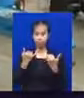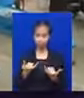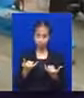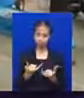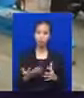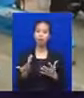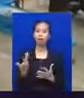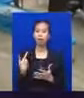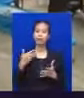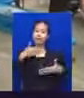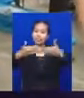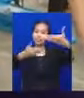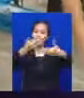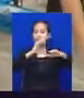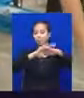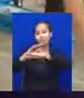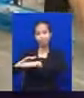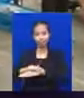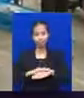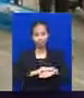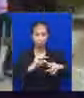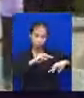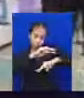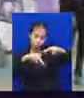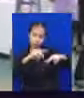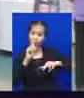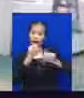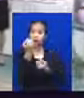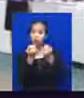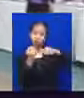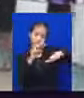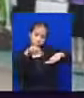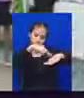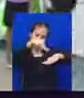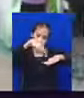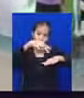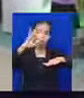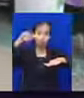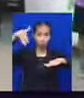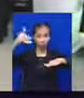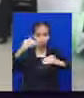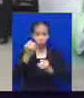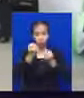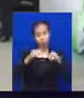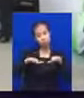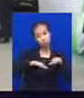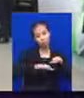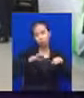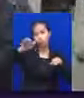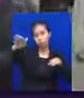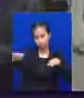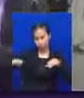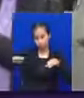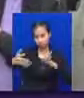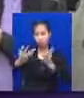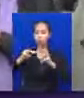ก็ได้จัดกิจกรรมรณรงค์ให้ตรวจสอบความพร้อมของรถก่อนเดินทางซึ่งสามารถนำรถเข้าไปใช้บริการตรวจความ